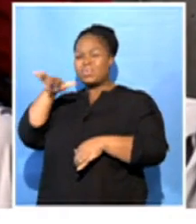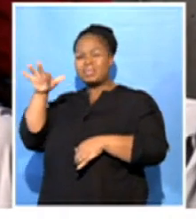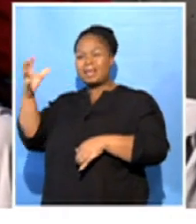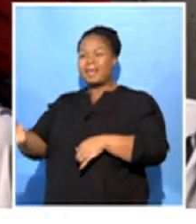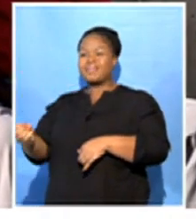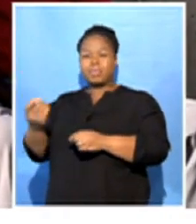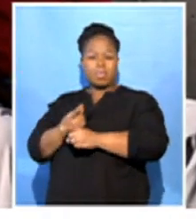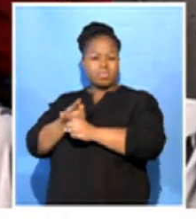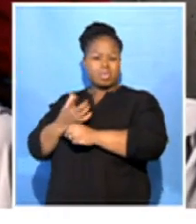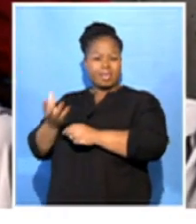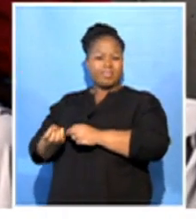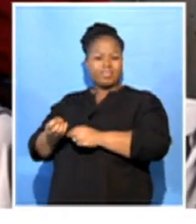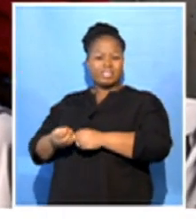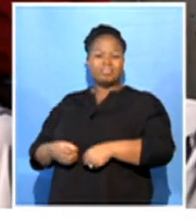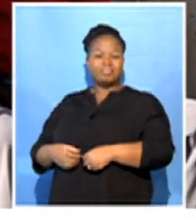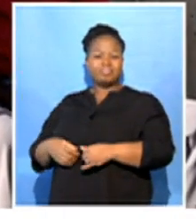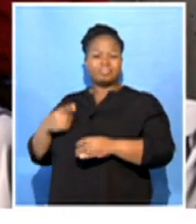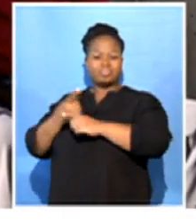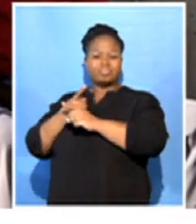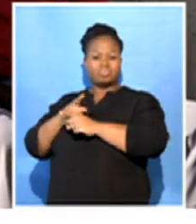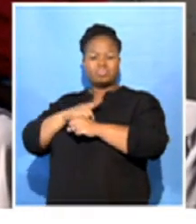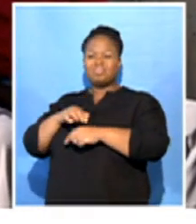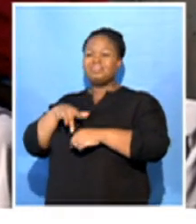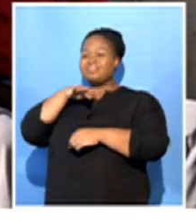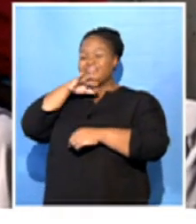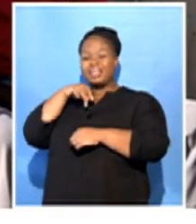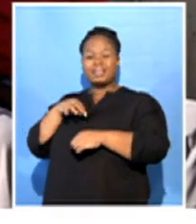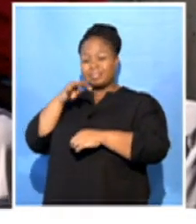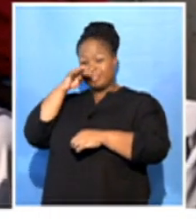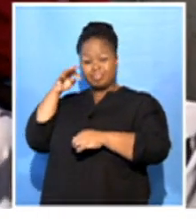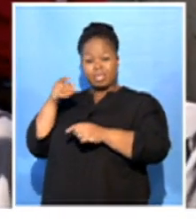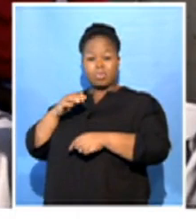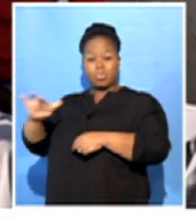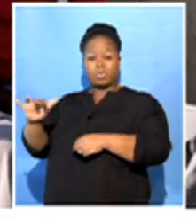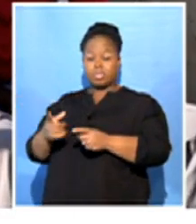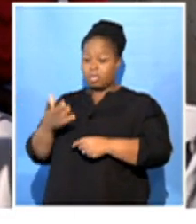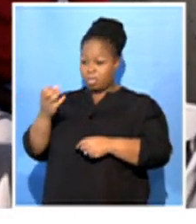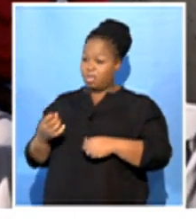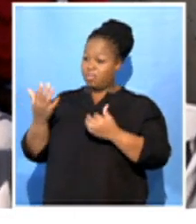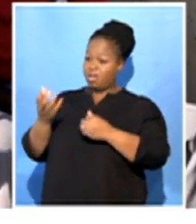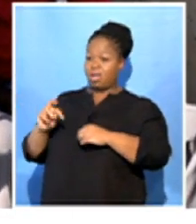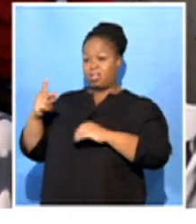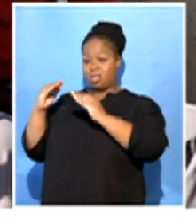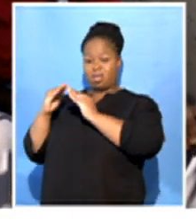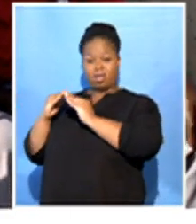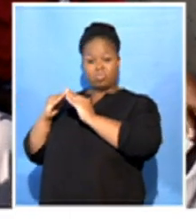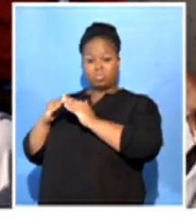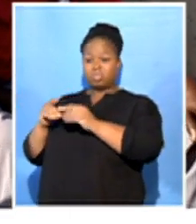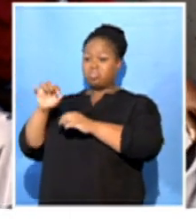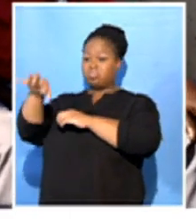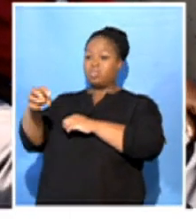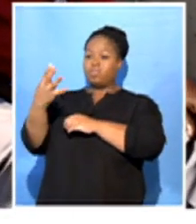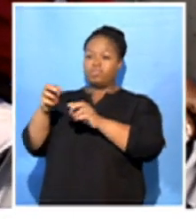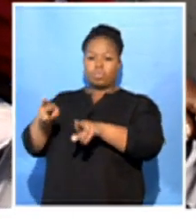eziphanga kayakho namanzi zahlatsha ukuthi namanzi onakele isikhona izindlu zethu ezipha kopha phesheya